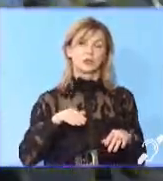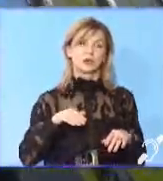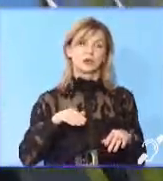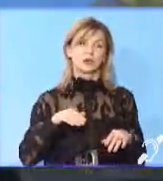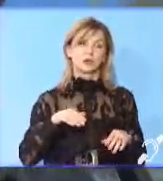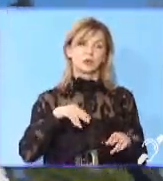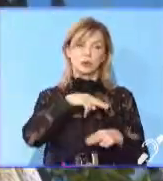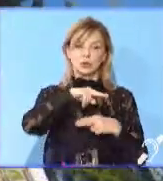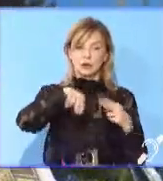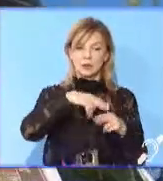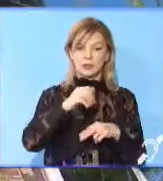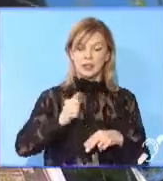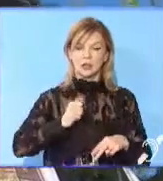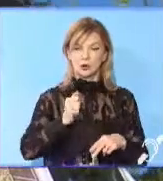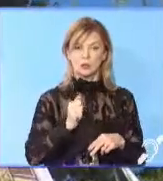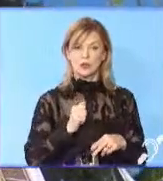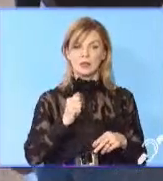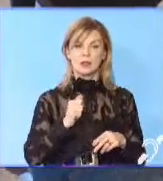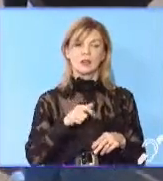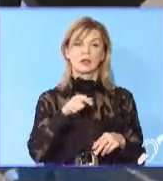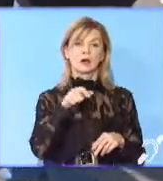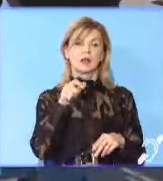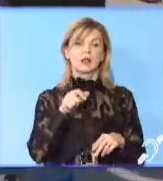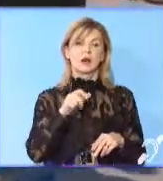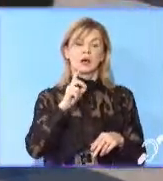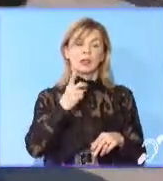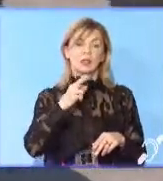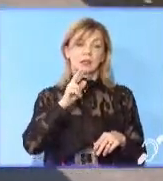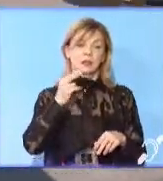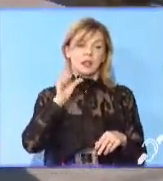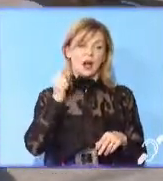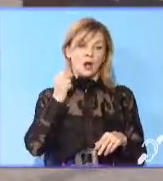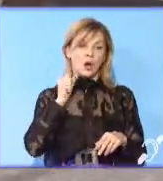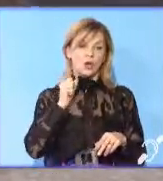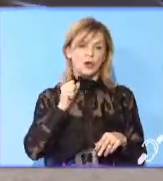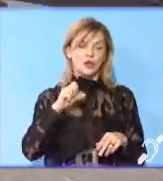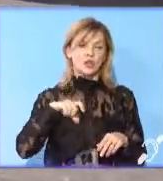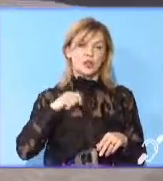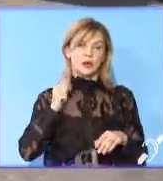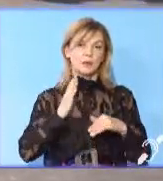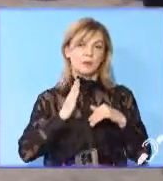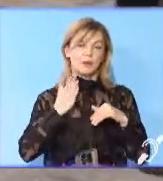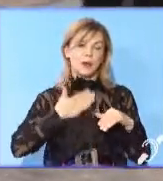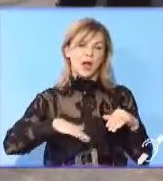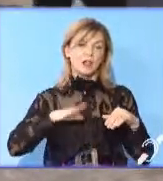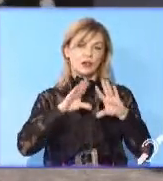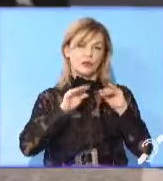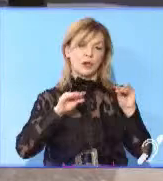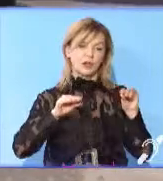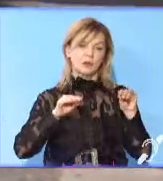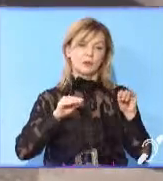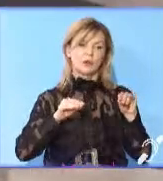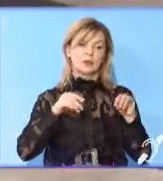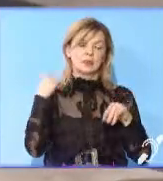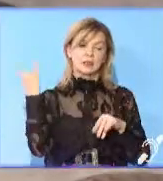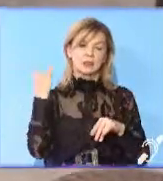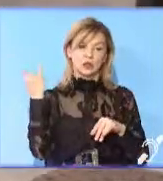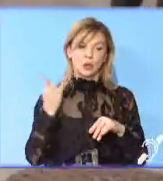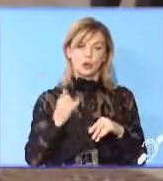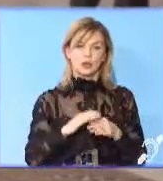turistic. Povestitorul plimbării de astăzi a fost Dragoș Andreescu, un pasionat de arhitectură și monumente